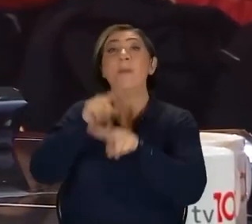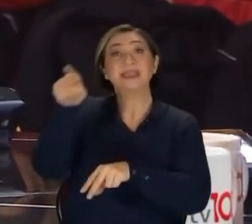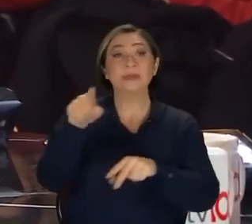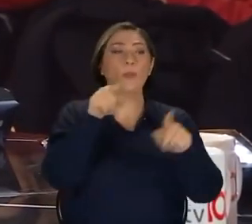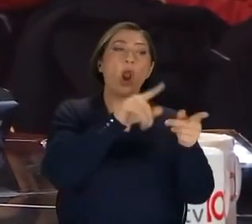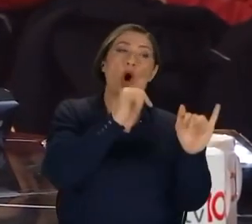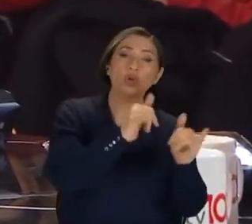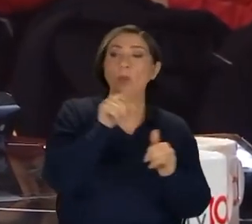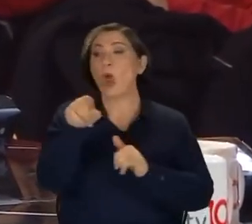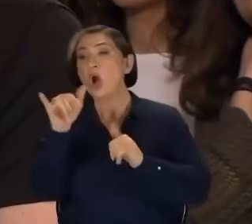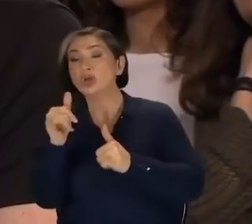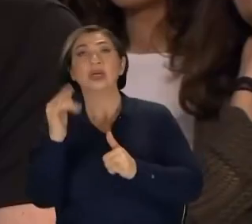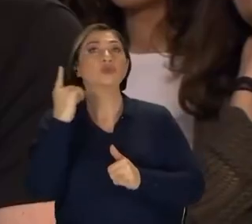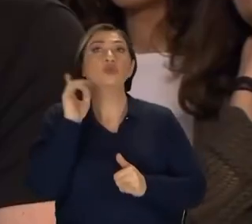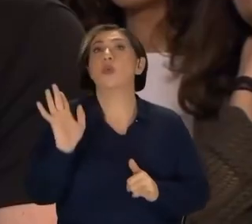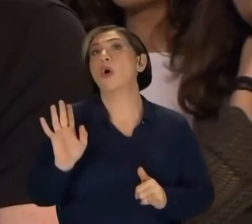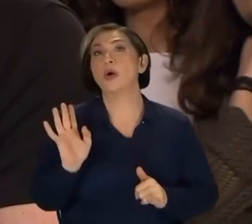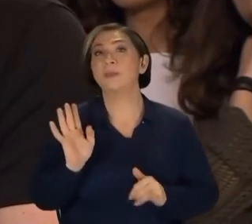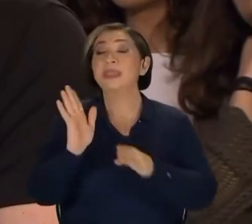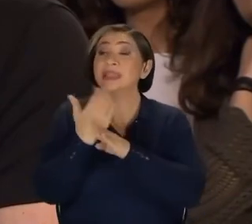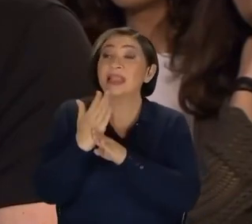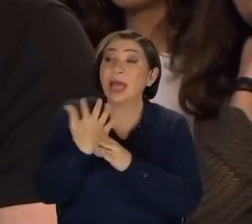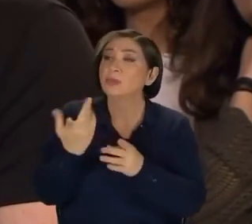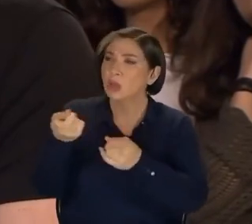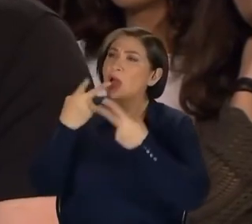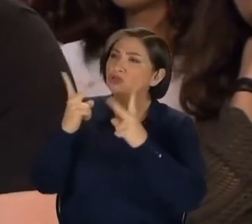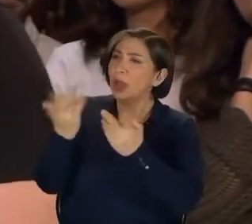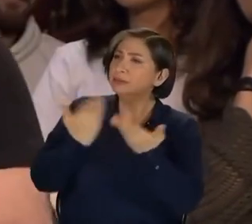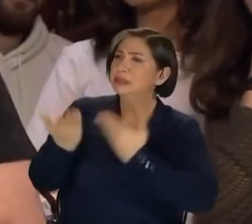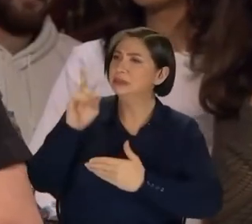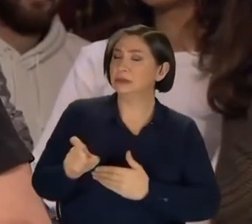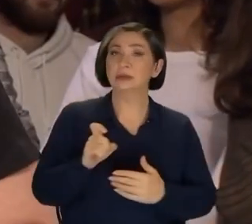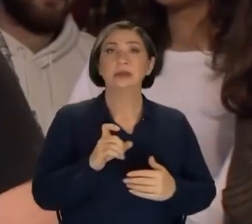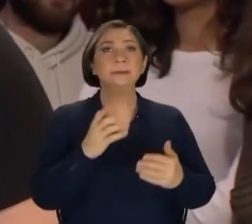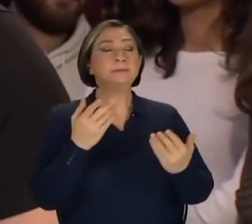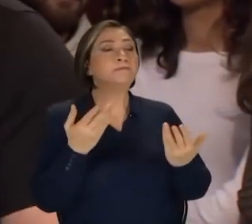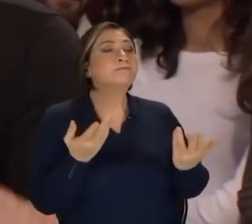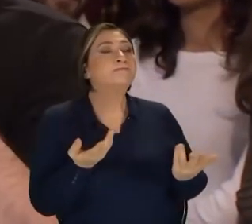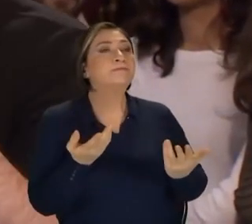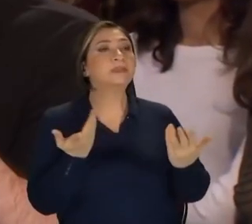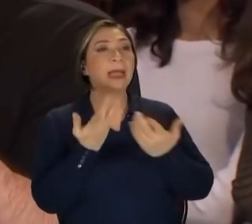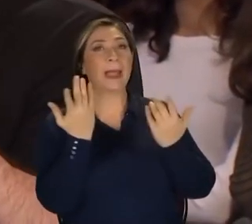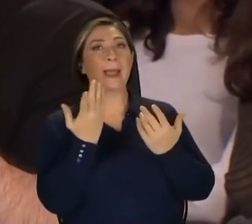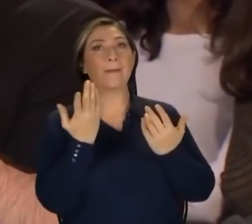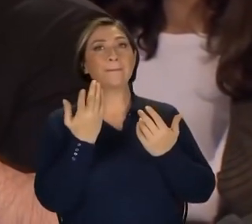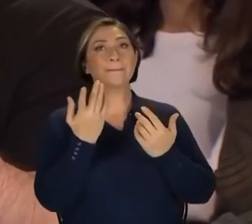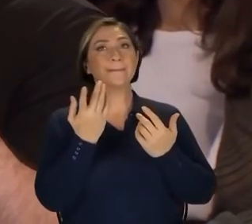ya da böyle oynuyordu diye bir şey işitmiyorum. Niye işitmiyorum? Bana bunu açıklar mısın? Vallahi şeyle ilgili